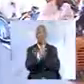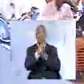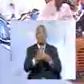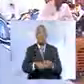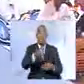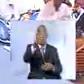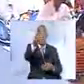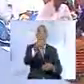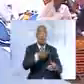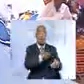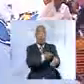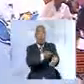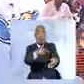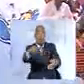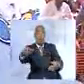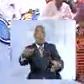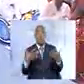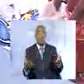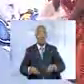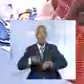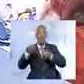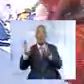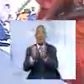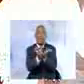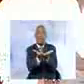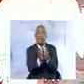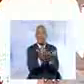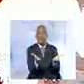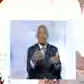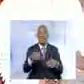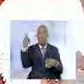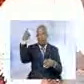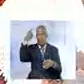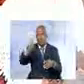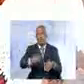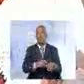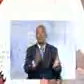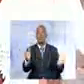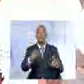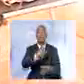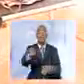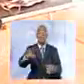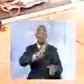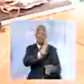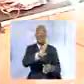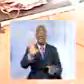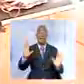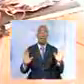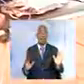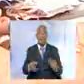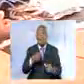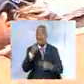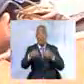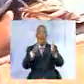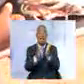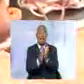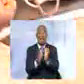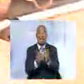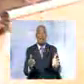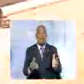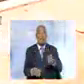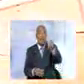a pour objectif la promotion du développement de la santé, la promotion de l'accès à l'eau potable. La Fondation